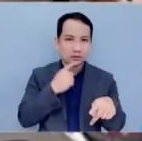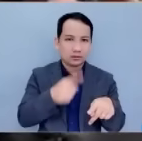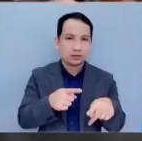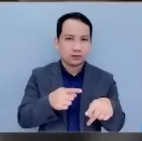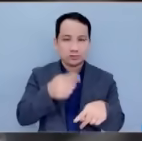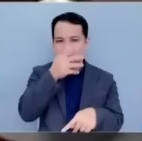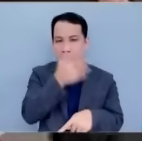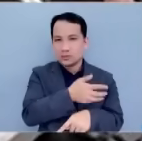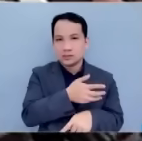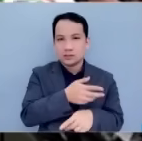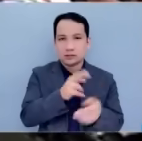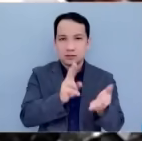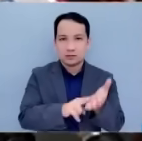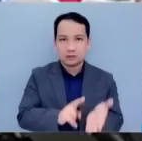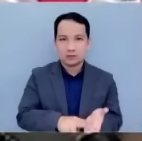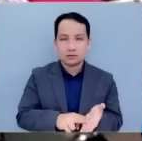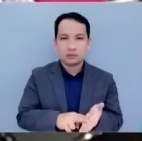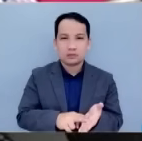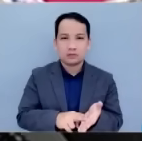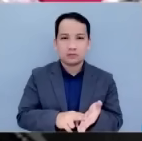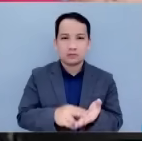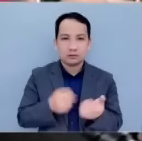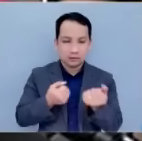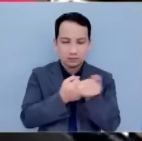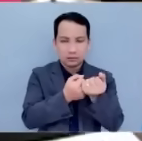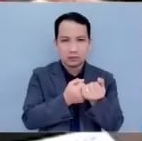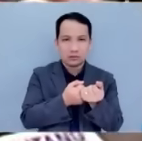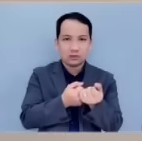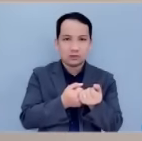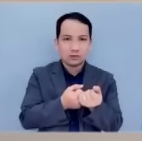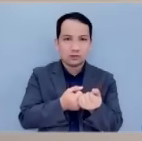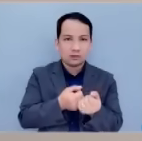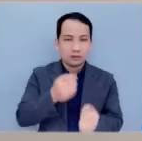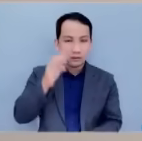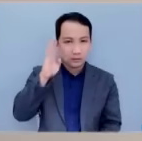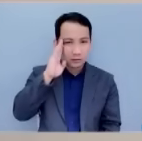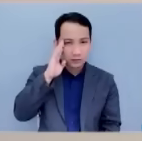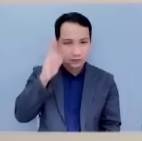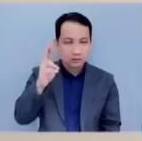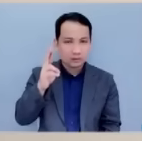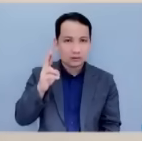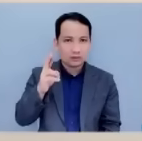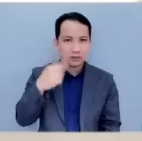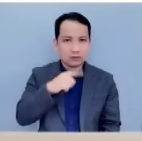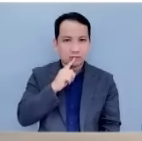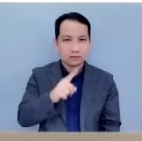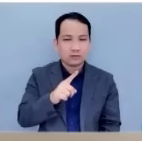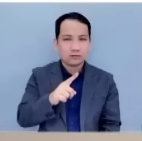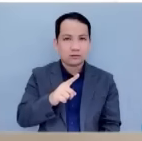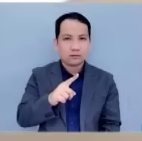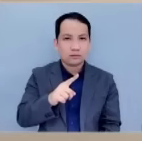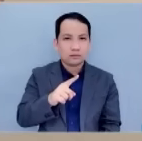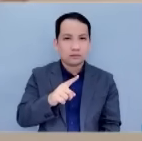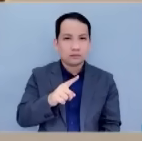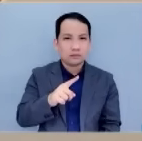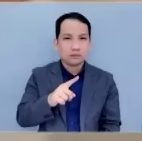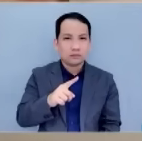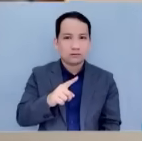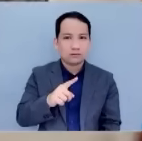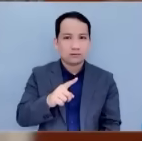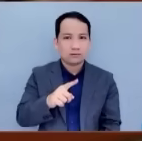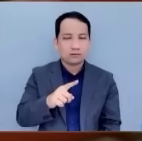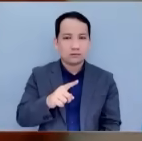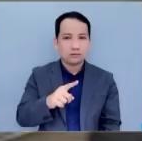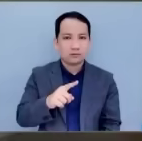ng pinapaikot na resolution of support si Senator Bong Revilla. Habang si Senator Bato de la Rosa naman, idinaan na lang sa tawa ang